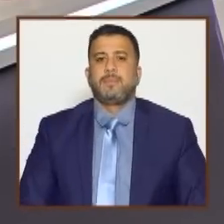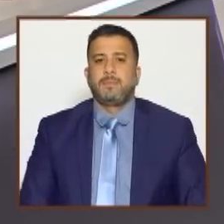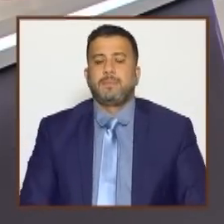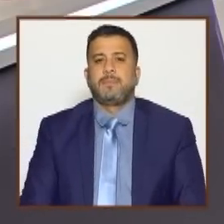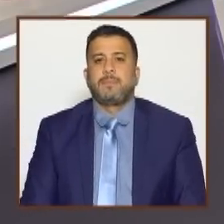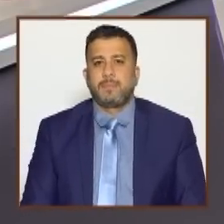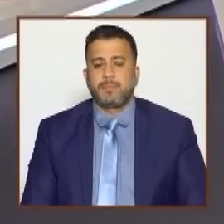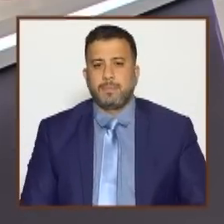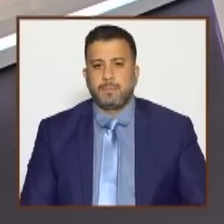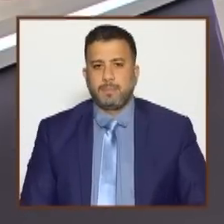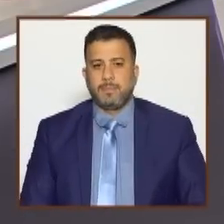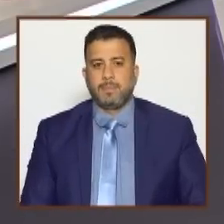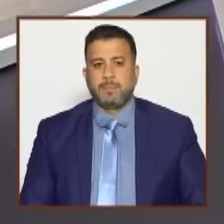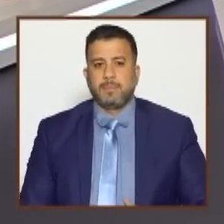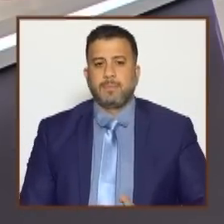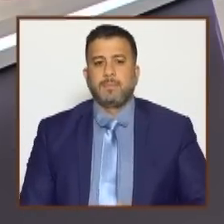أيوة